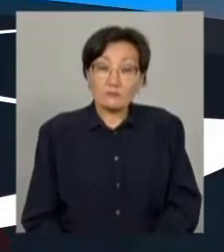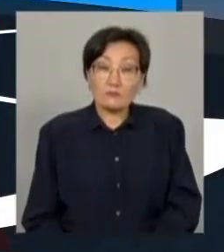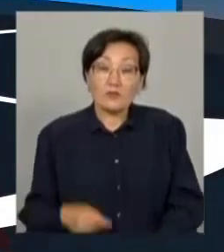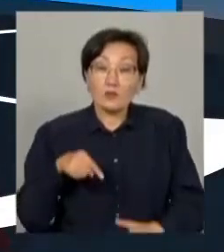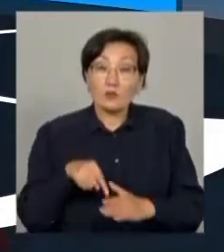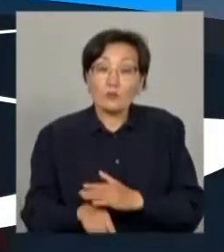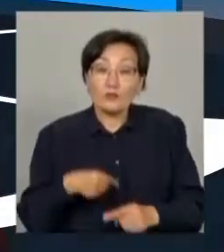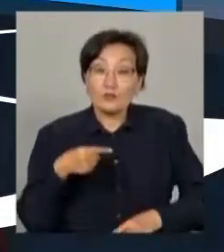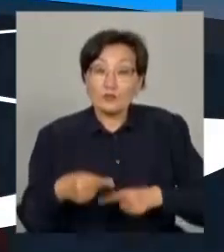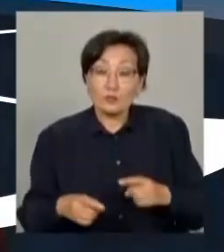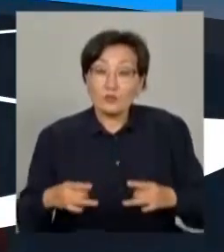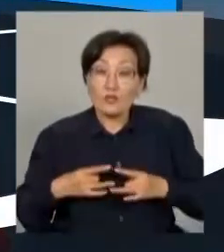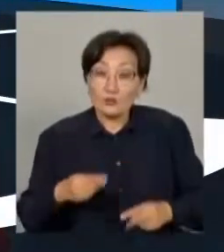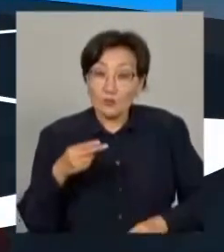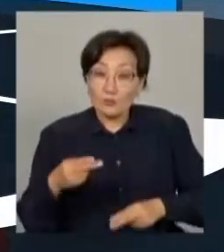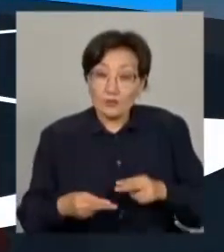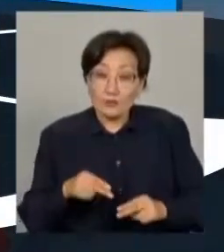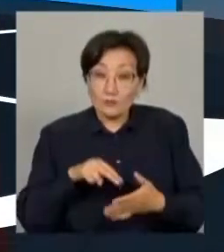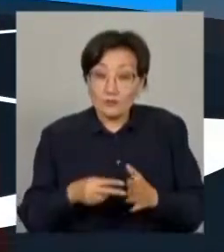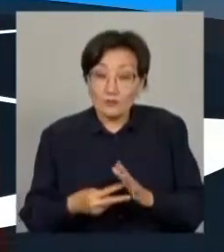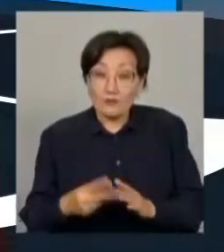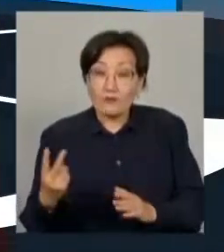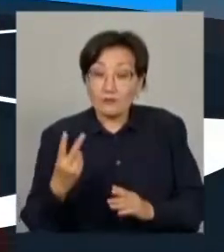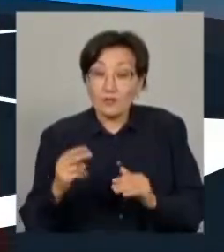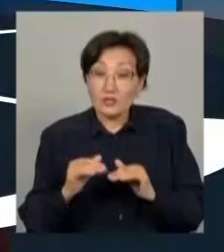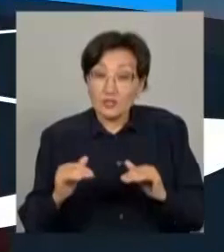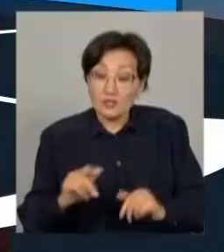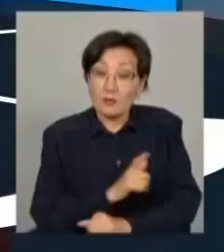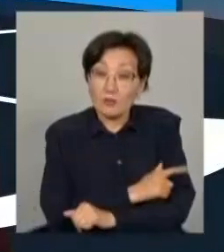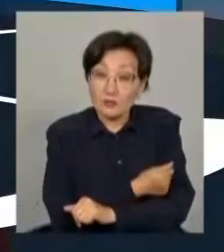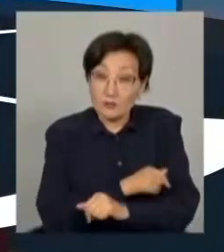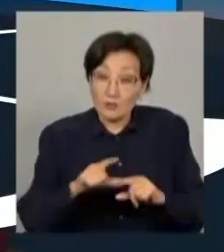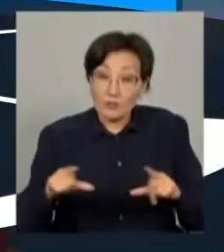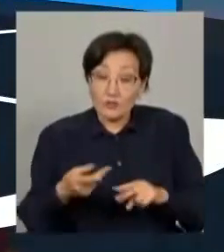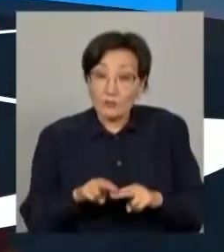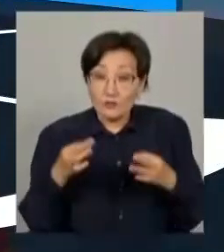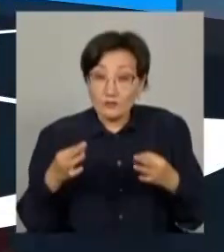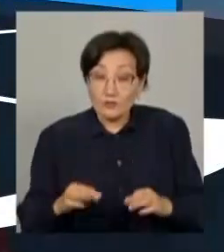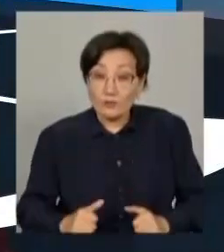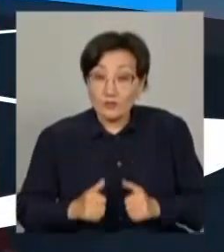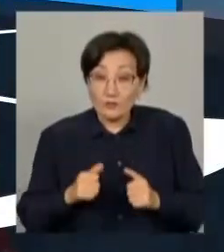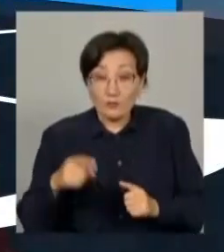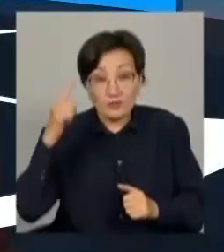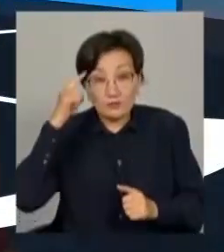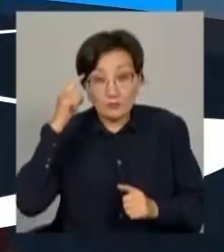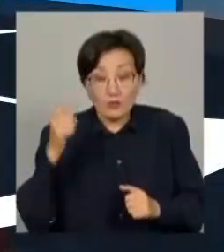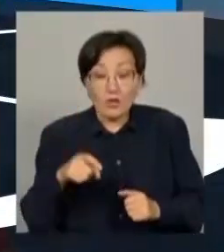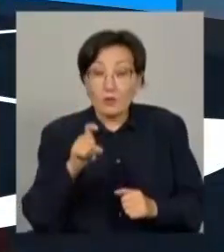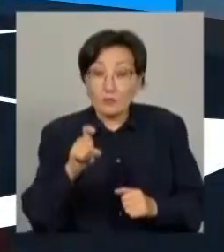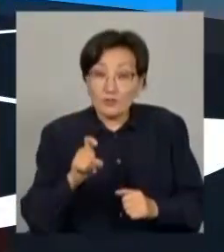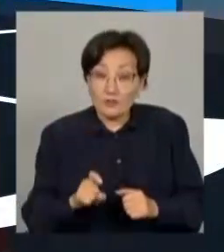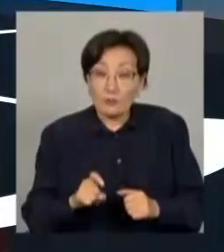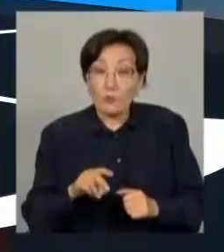Внедрить функциональную нейрохирургию планируют во 2-й детской городской клинической больнице. Это позволит стимулировать головной и спинной